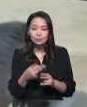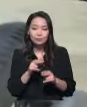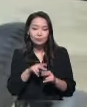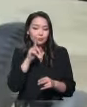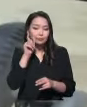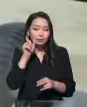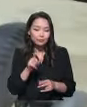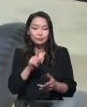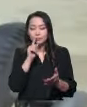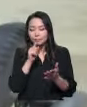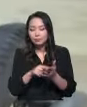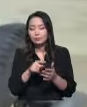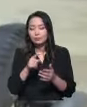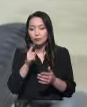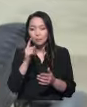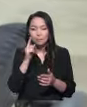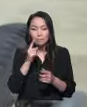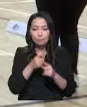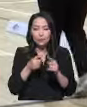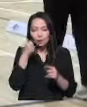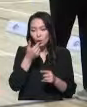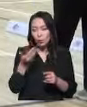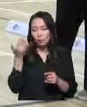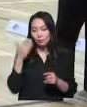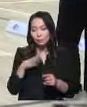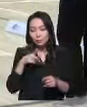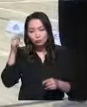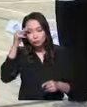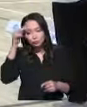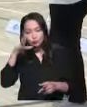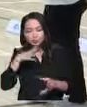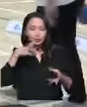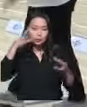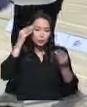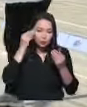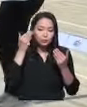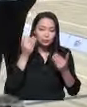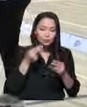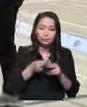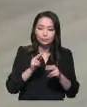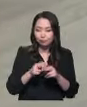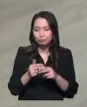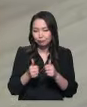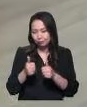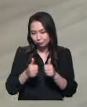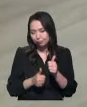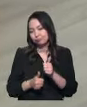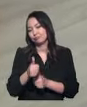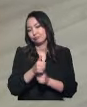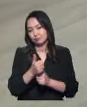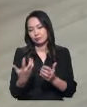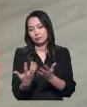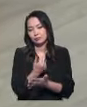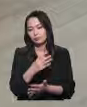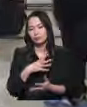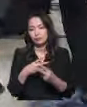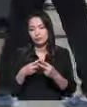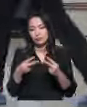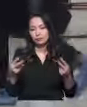познакомился полтора года назад. За это время не только обучился навыкам, но и обошел соперников на различных соревнованиях.